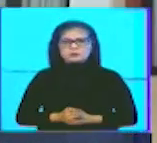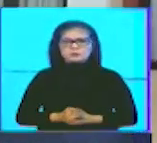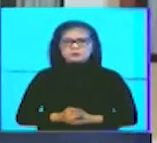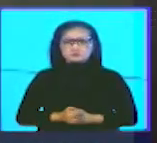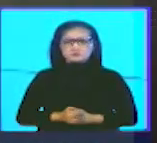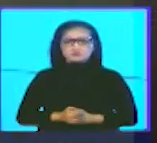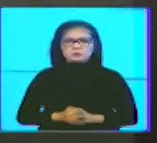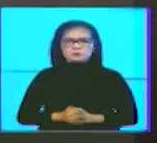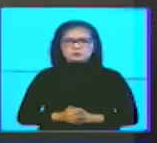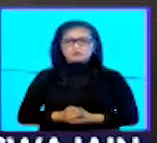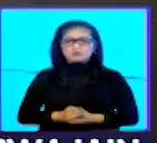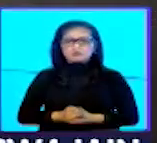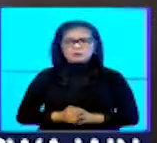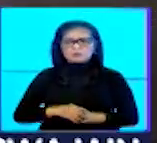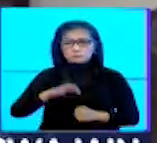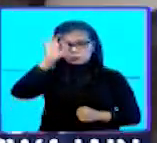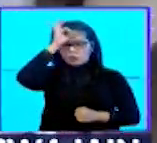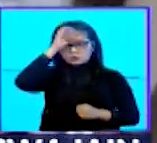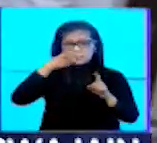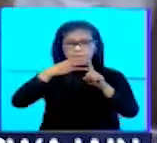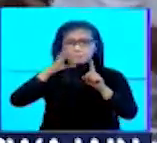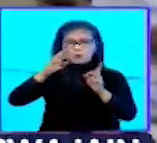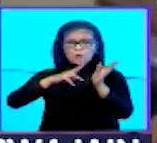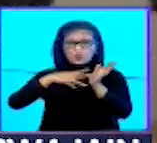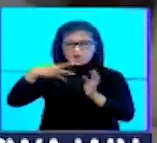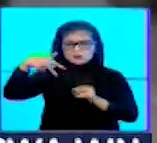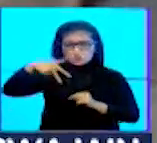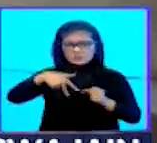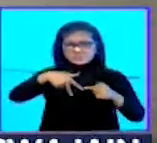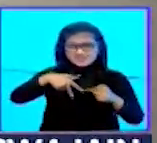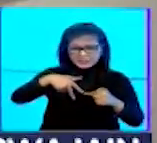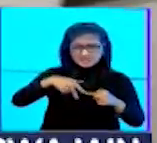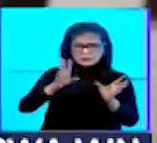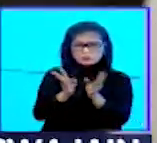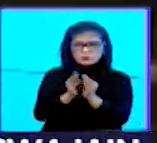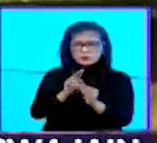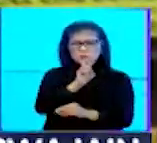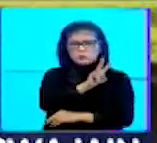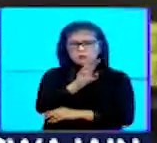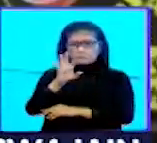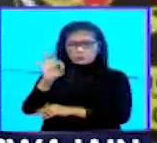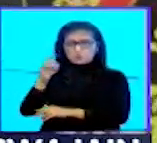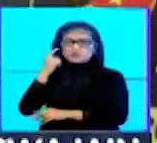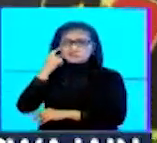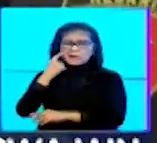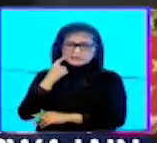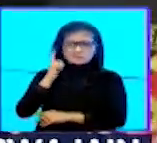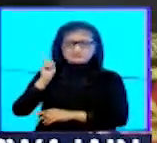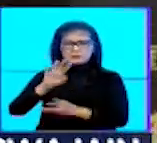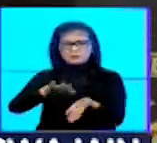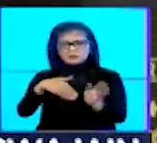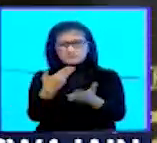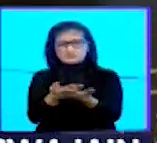Hingga Rabu, aparat Polres Bone, Sulawesi Selatan sudah memeriksa 20 saksi terkait kasus tewasnya seorang mahasiswa